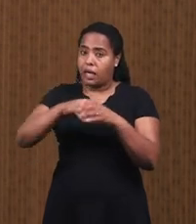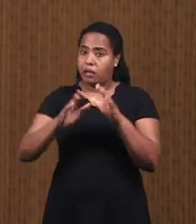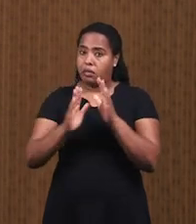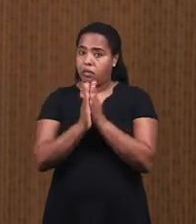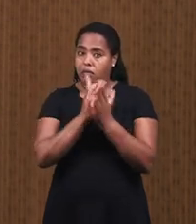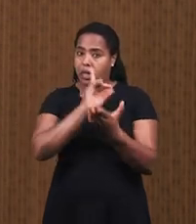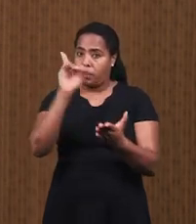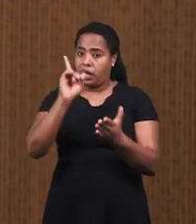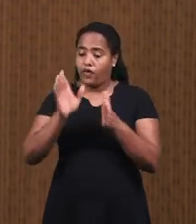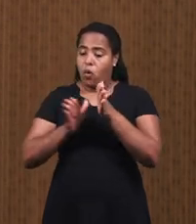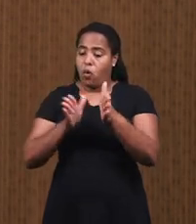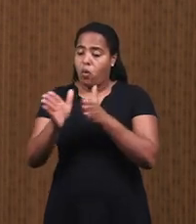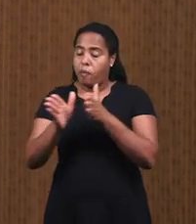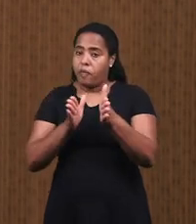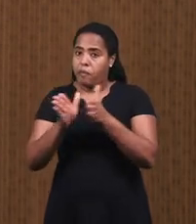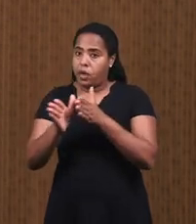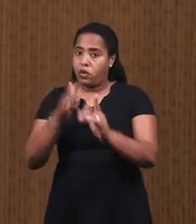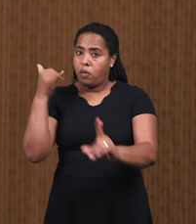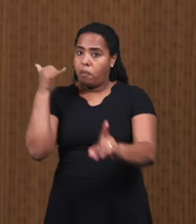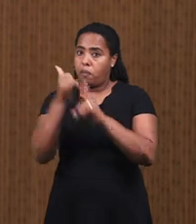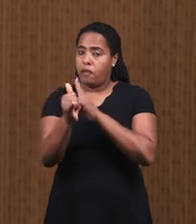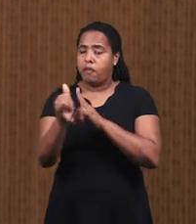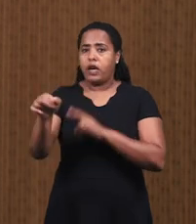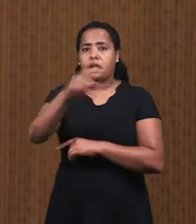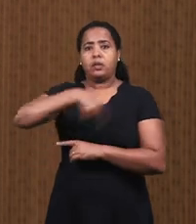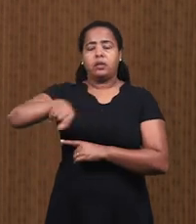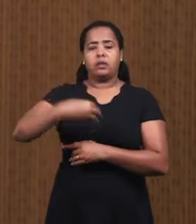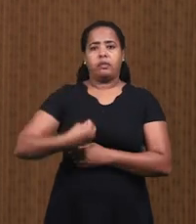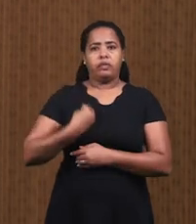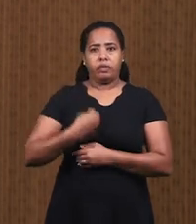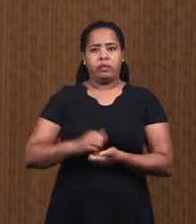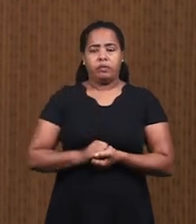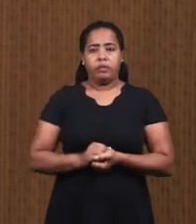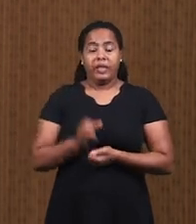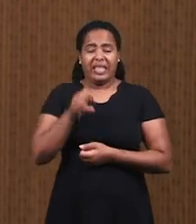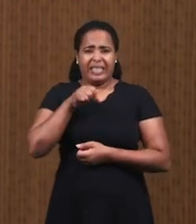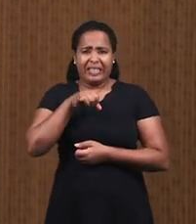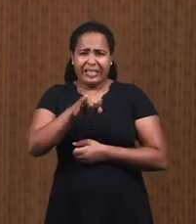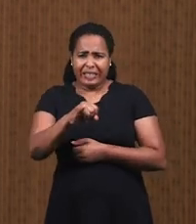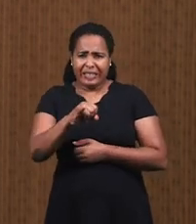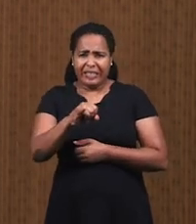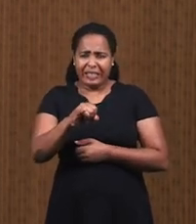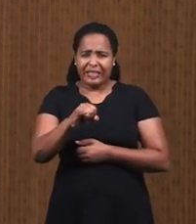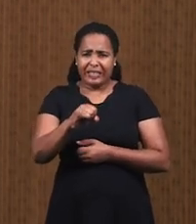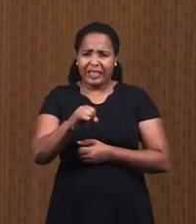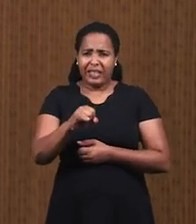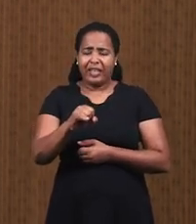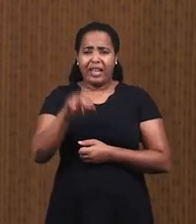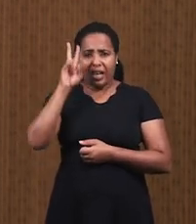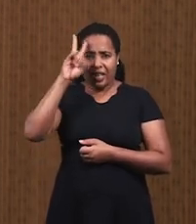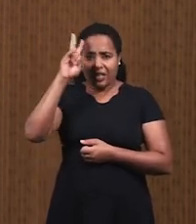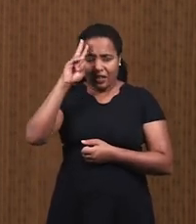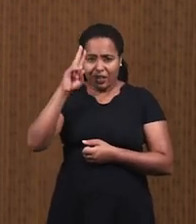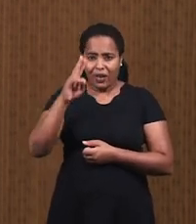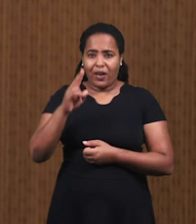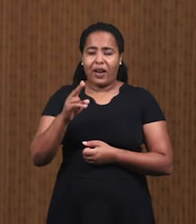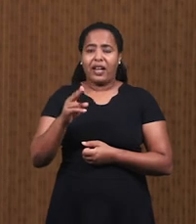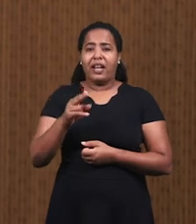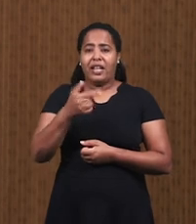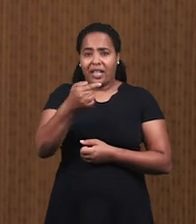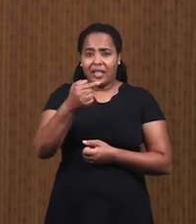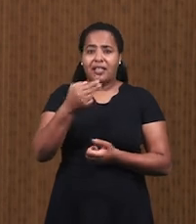слове пророческое время, в которое она живет. Если мы взглянем на семь посланий